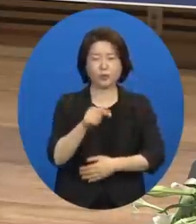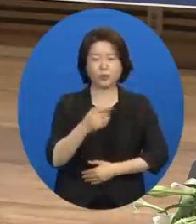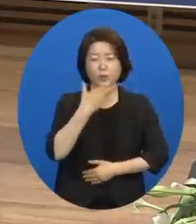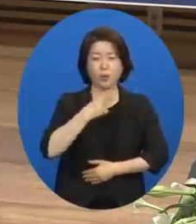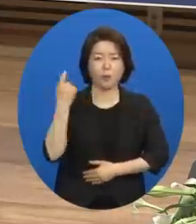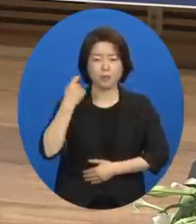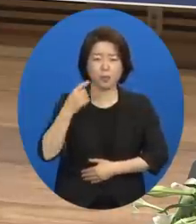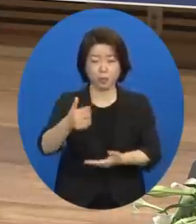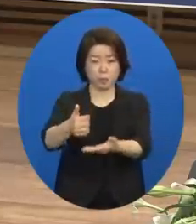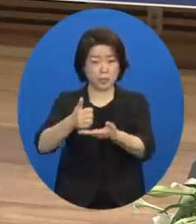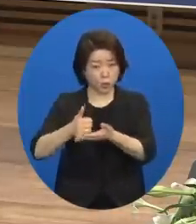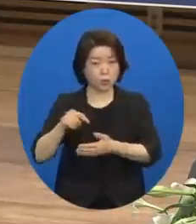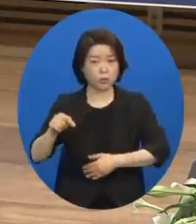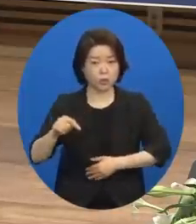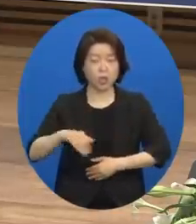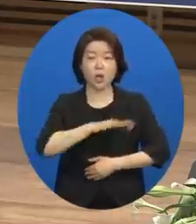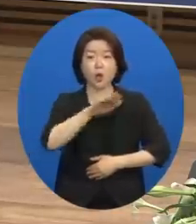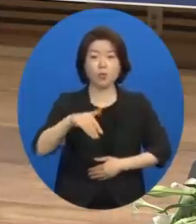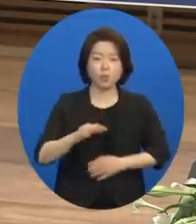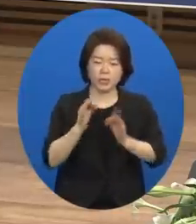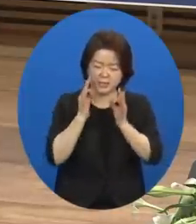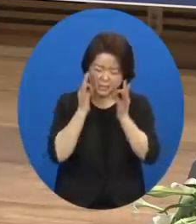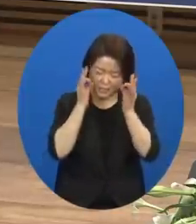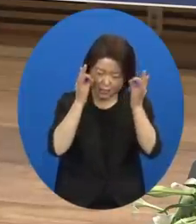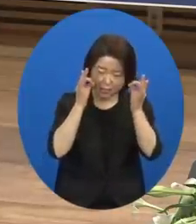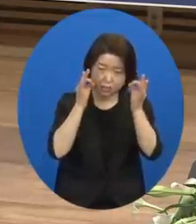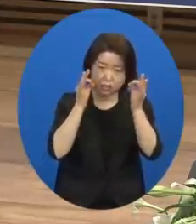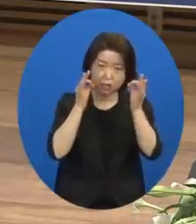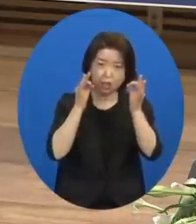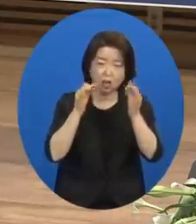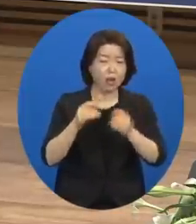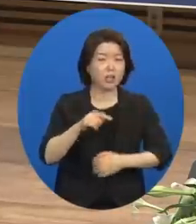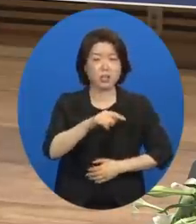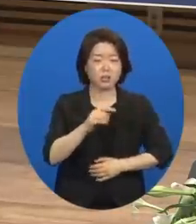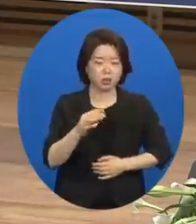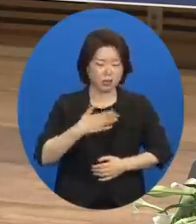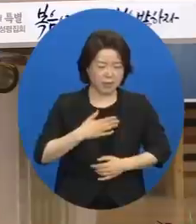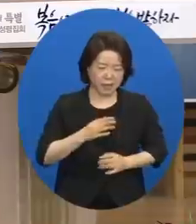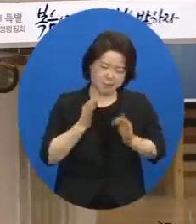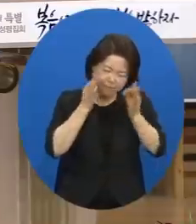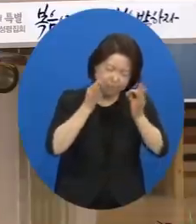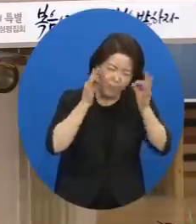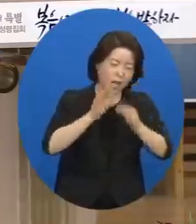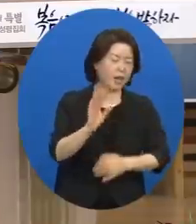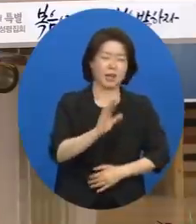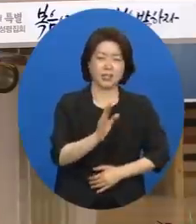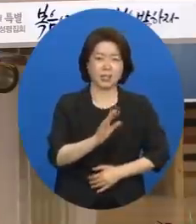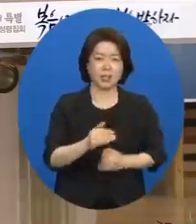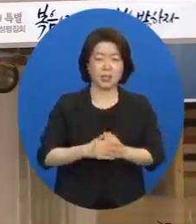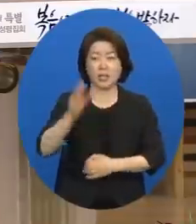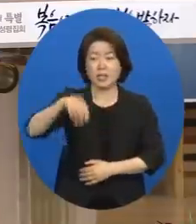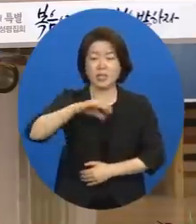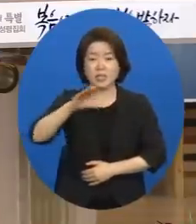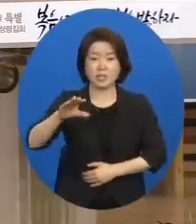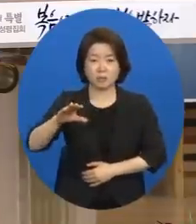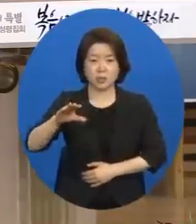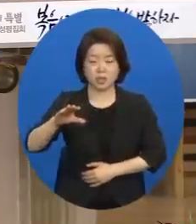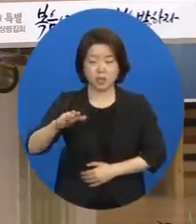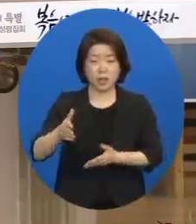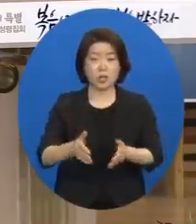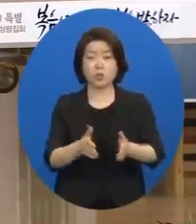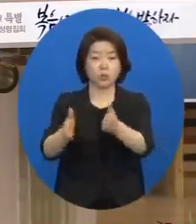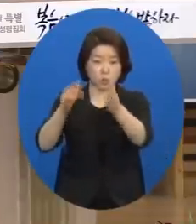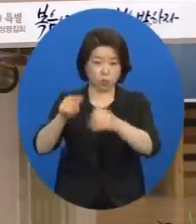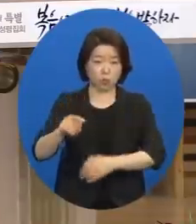복음의 초청이 우리의 최선이나 눈물겨운 노력으로 되는 게 아니고요. 이게 바로 십자가의 도,